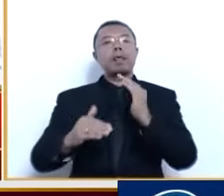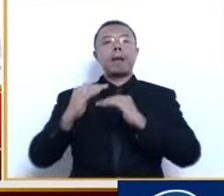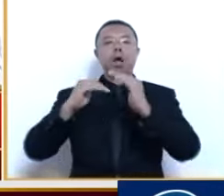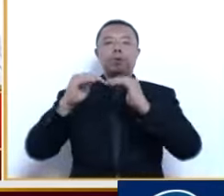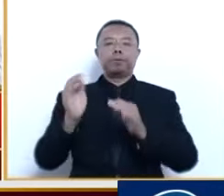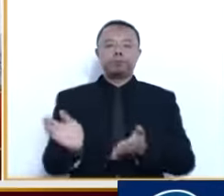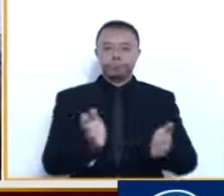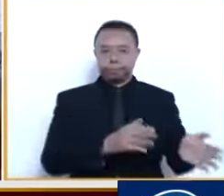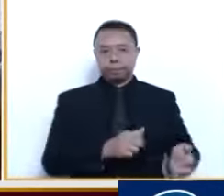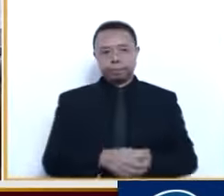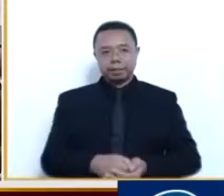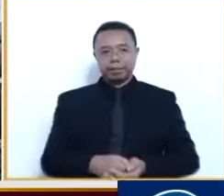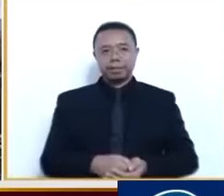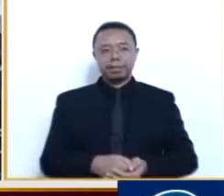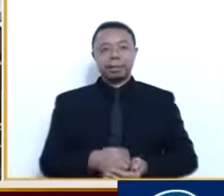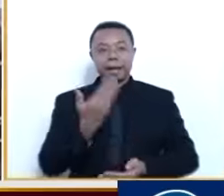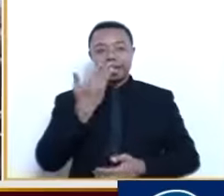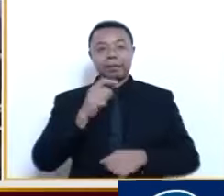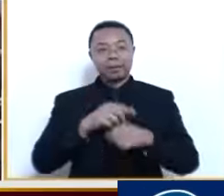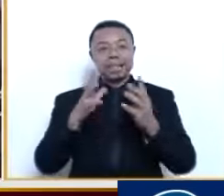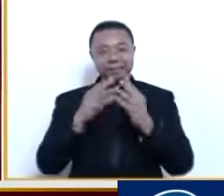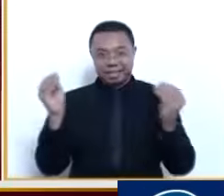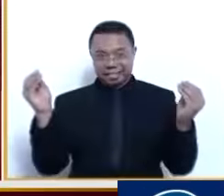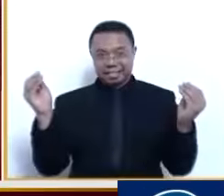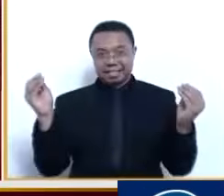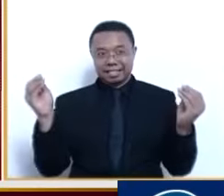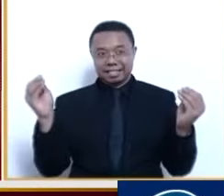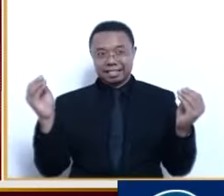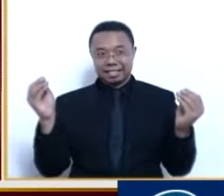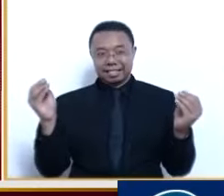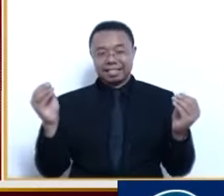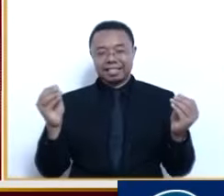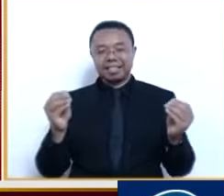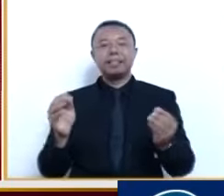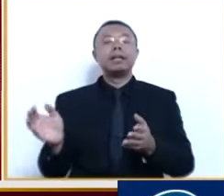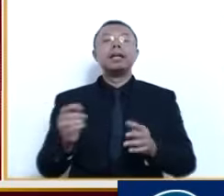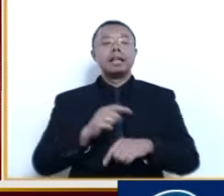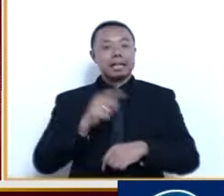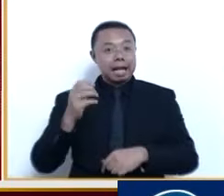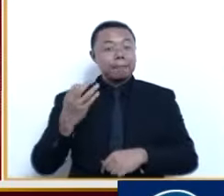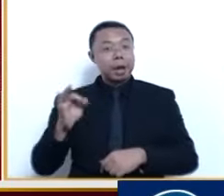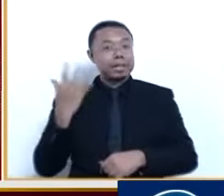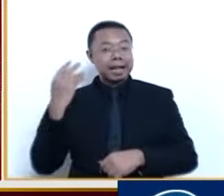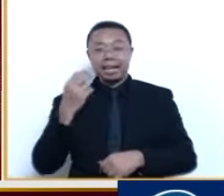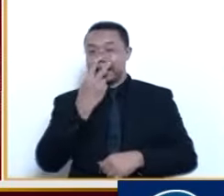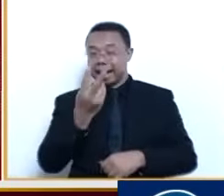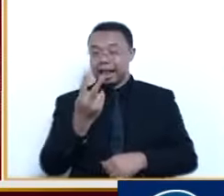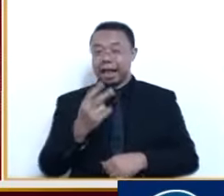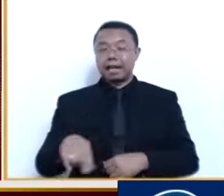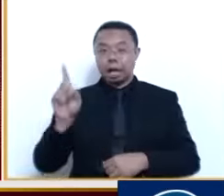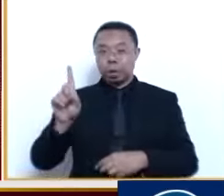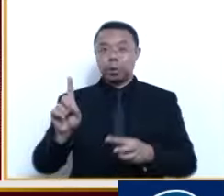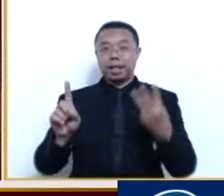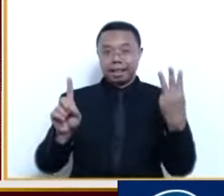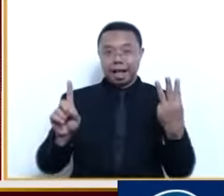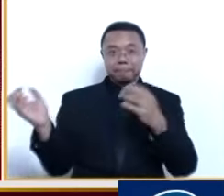terima kasih baik Bapak mohon maaf waktu sudah habis dan bapak ibu hadirin sekalian kita baru saja menyaksikan Pastor nomor